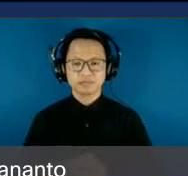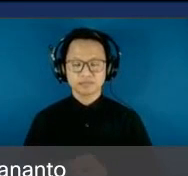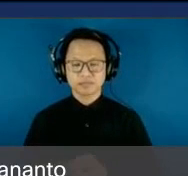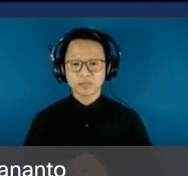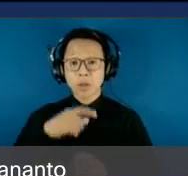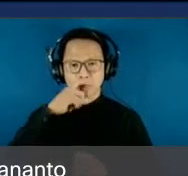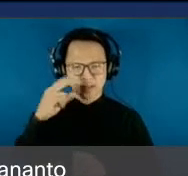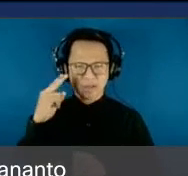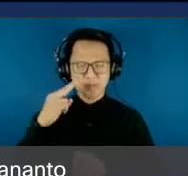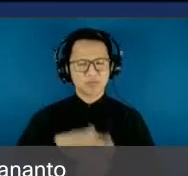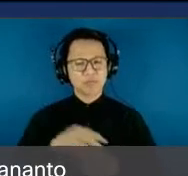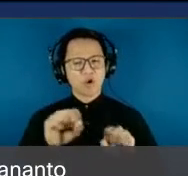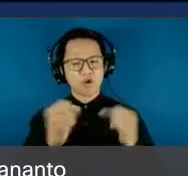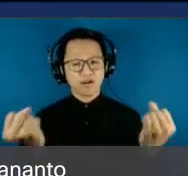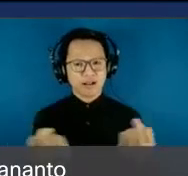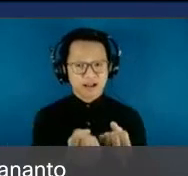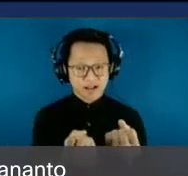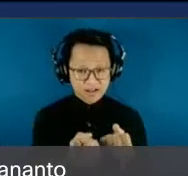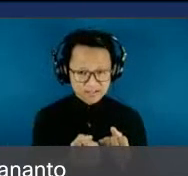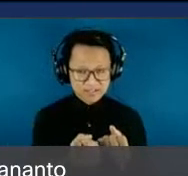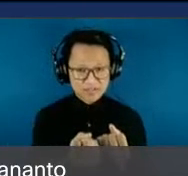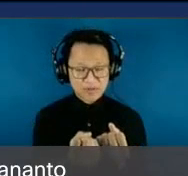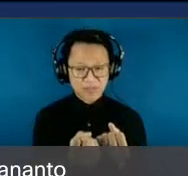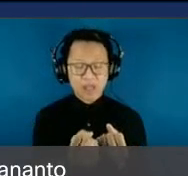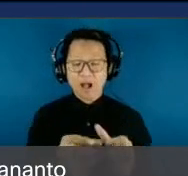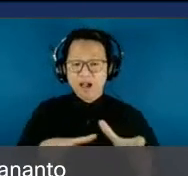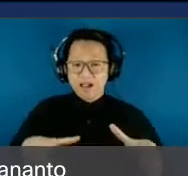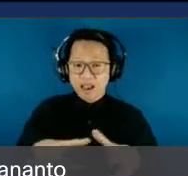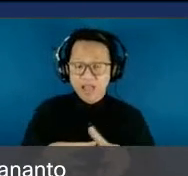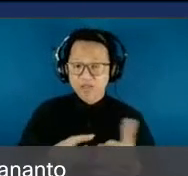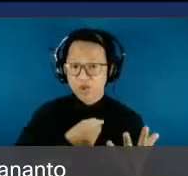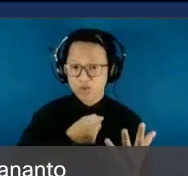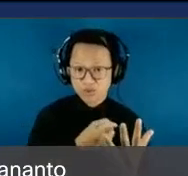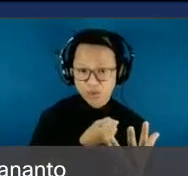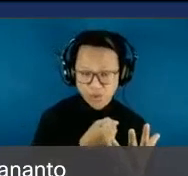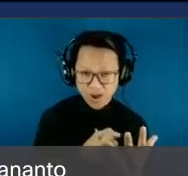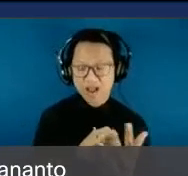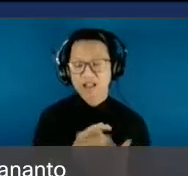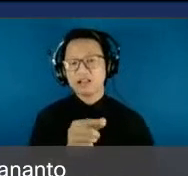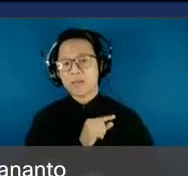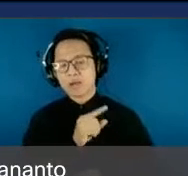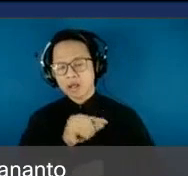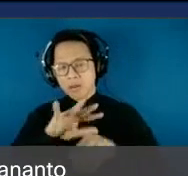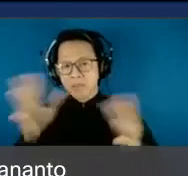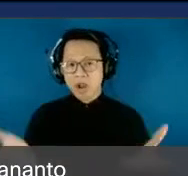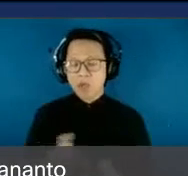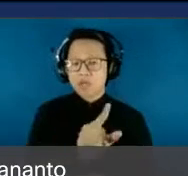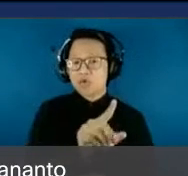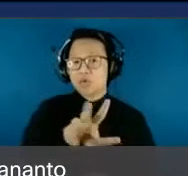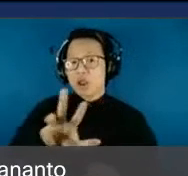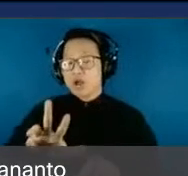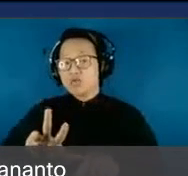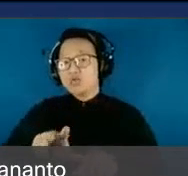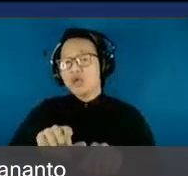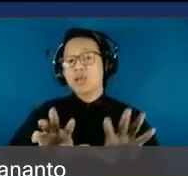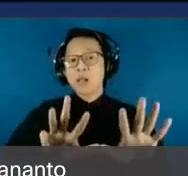Bapak Ibu, organisasi Aliansi Jurnalis Independen ini sudah berdiri sejak tahun 1994.